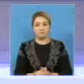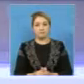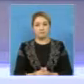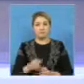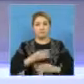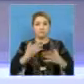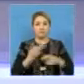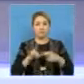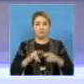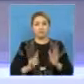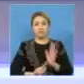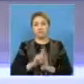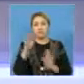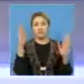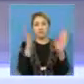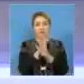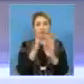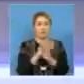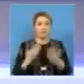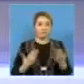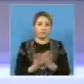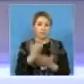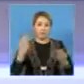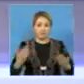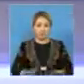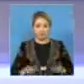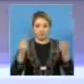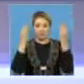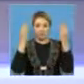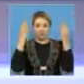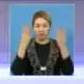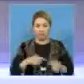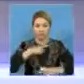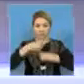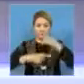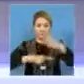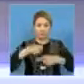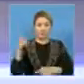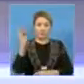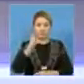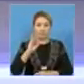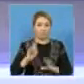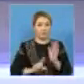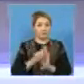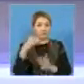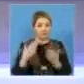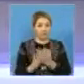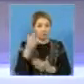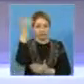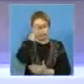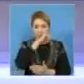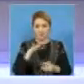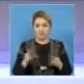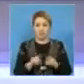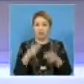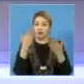Наурыз – это время возрождения природы и обновления жизни. Великий день с многовековой историей считается началом Нового года. Тем не